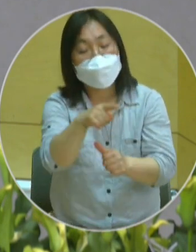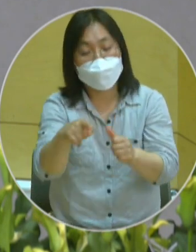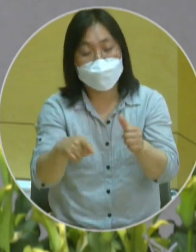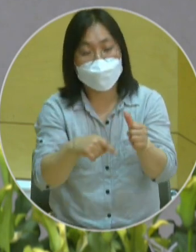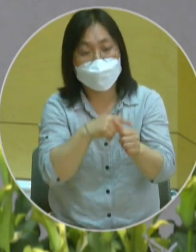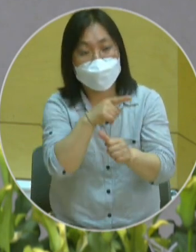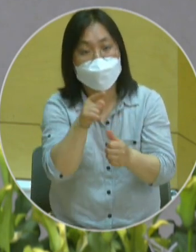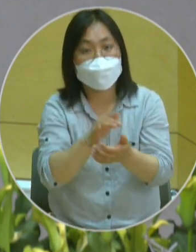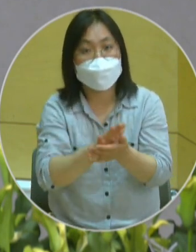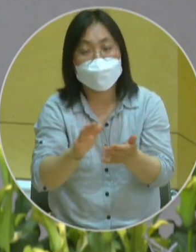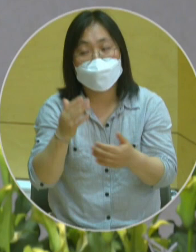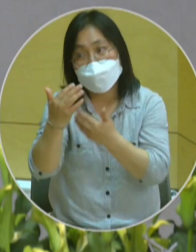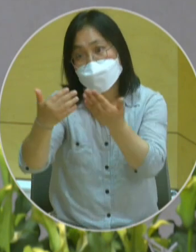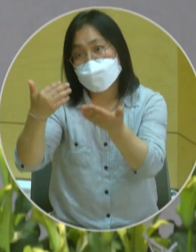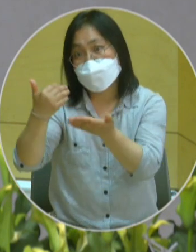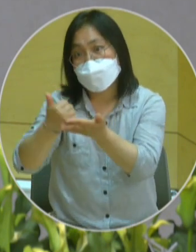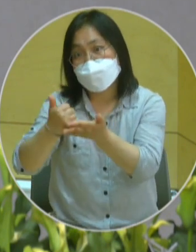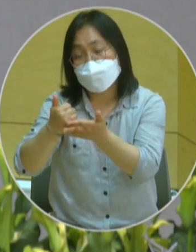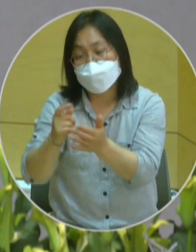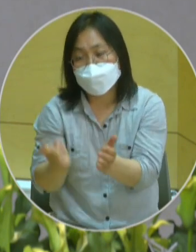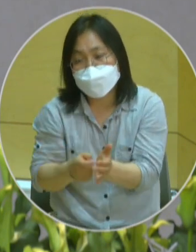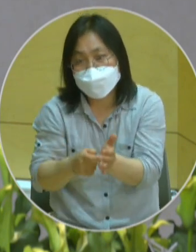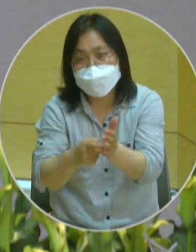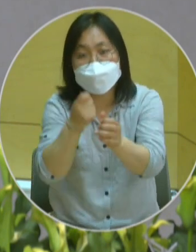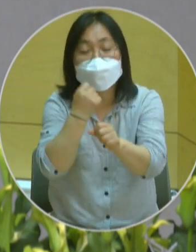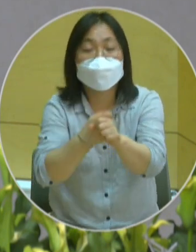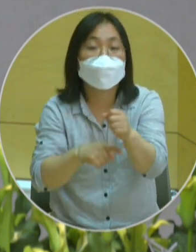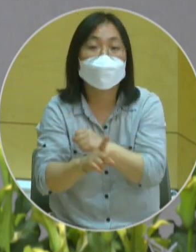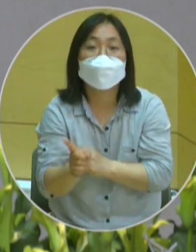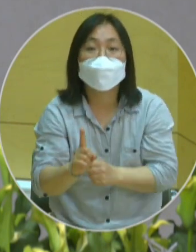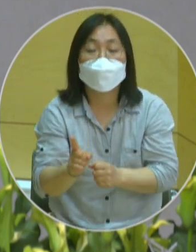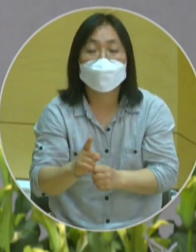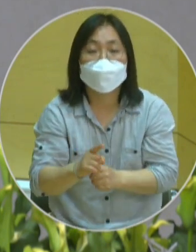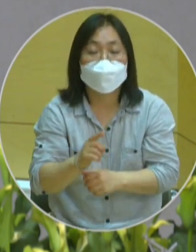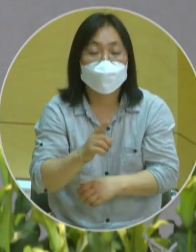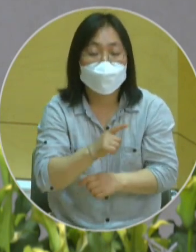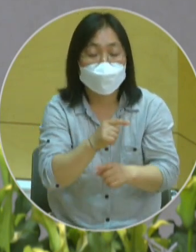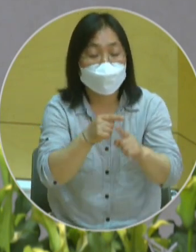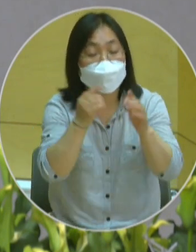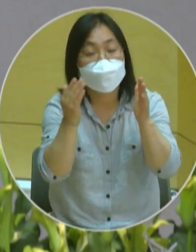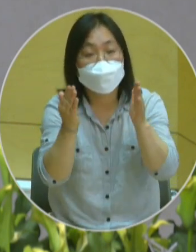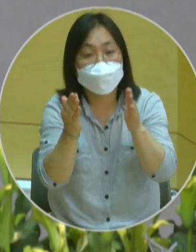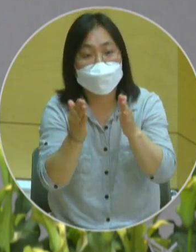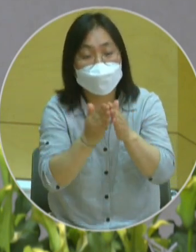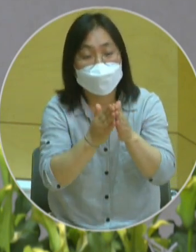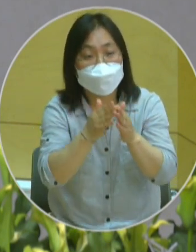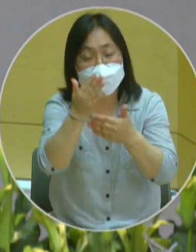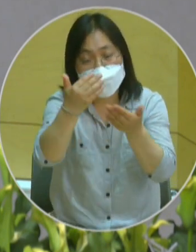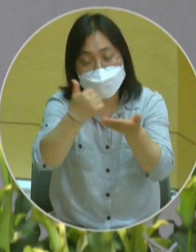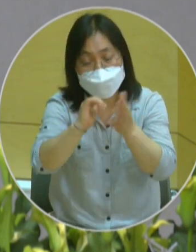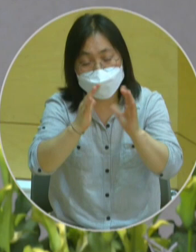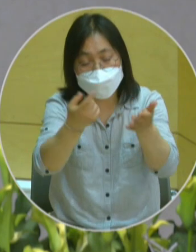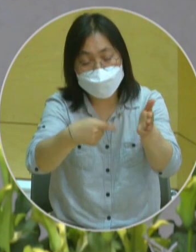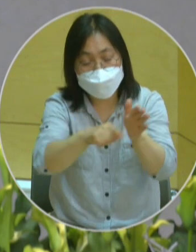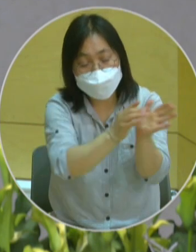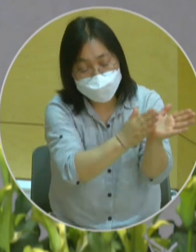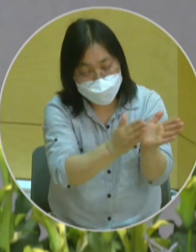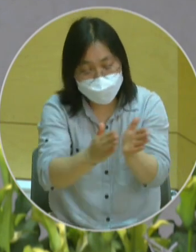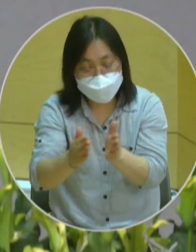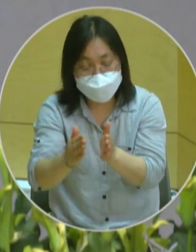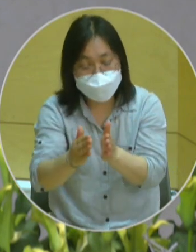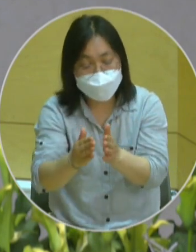겁니다. 하나님께서 이렇게 재촉하게 하시는 것은 아마 우리 교회를 마중물로 삼게 하는 하나님의 계획 속에 있다고 저는 그리